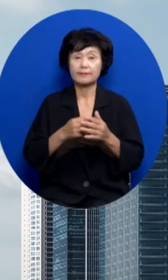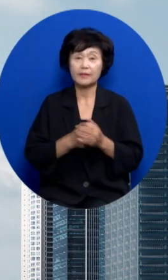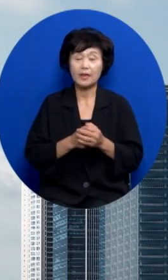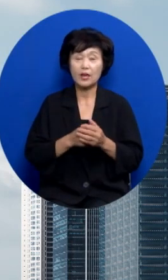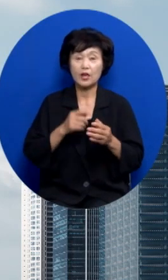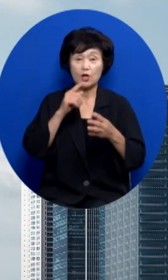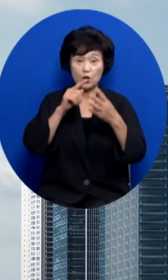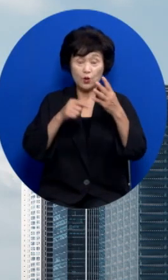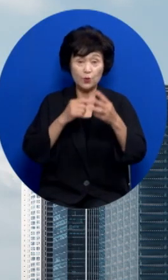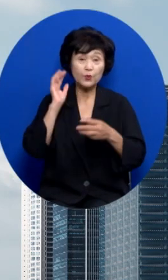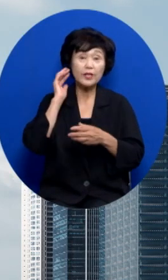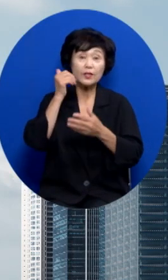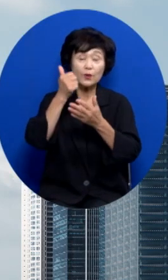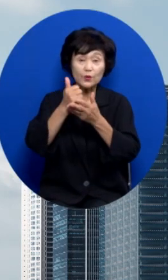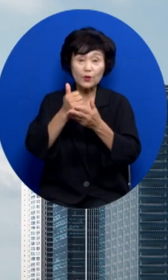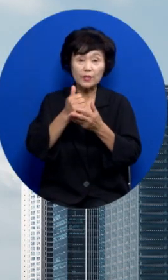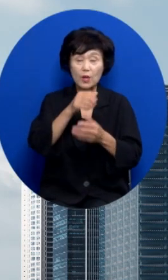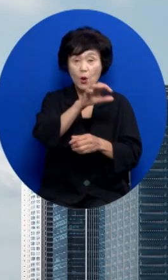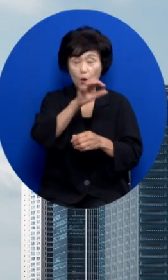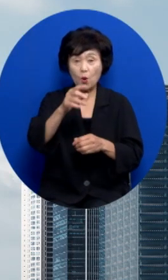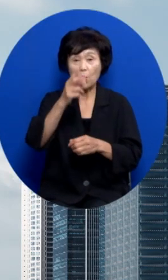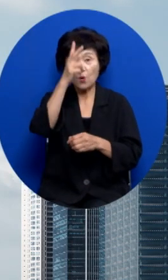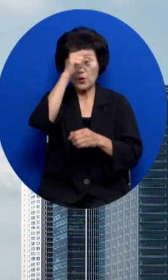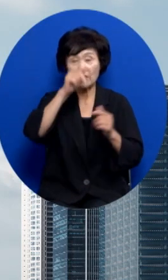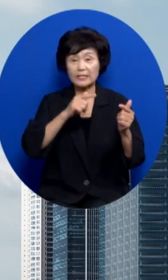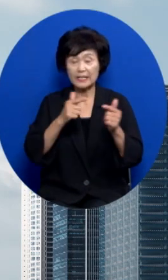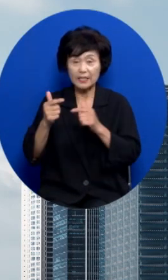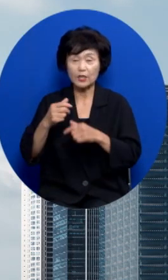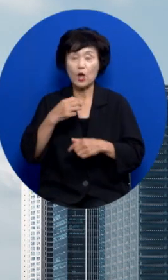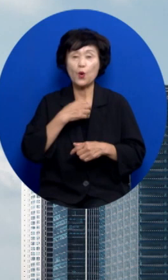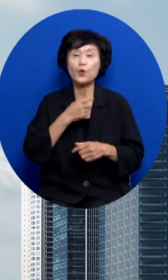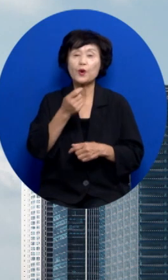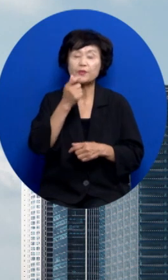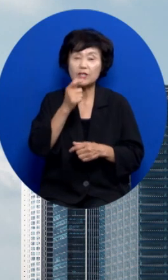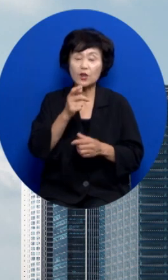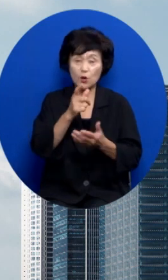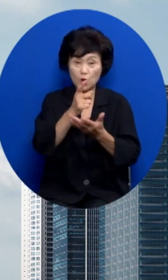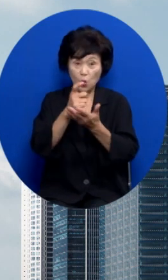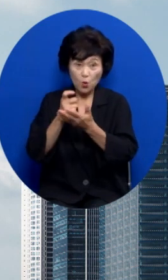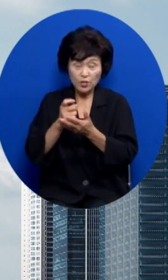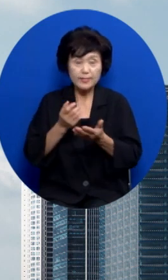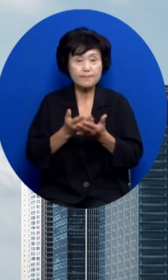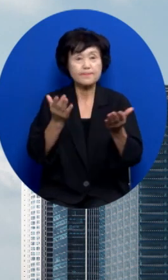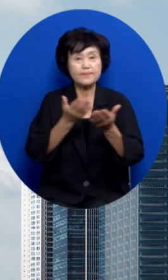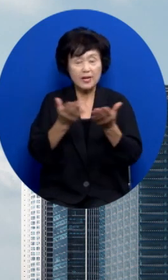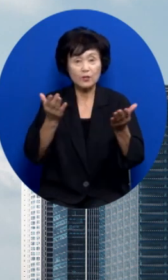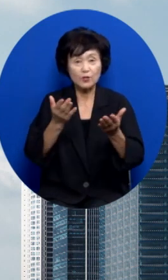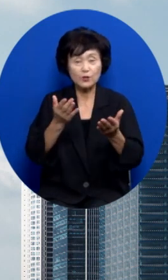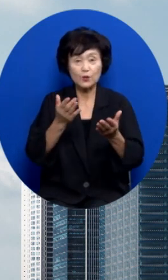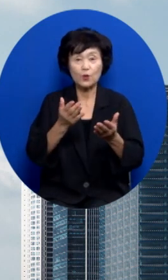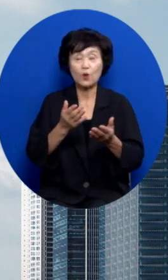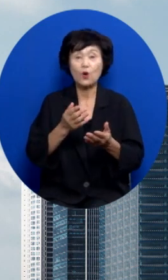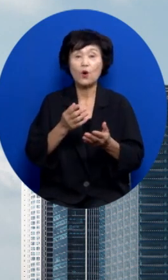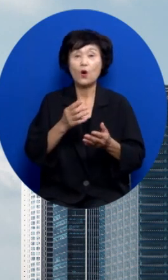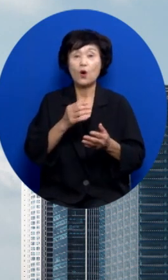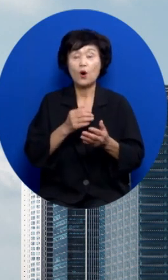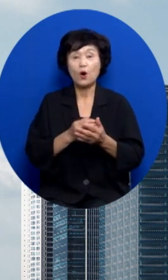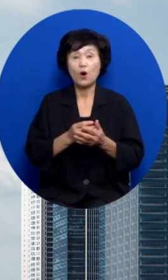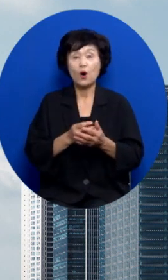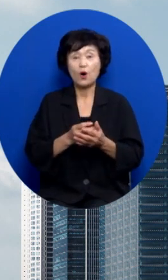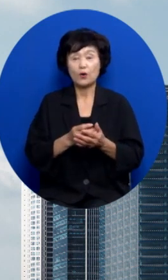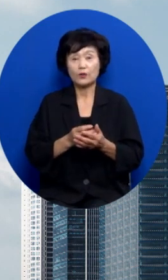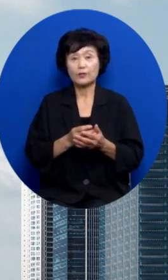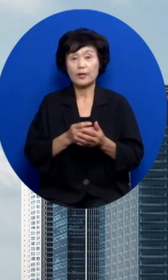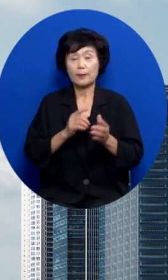윤석열 대통령이 모든 현장 경찰에게 저위험 권총을 보급하고 101개 기동대에 흉기 대응 장비를 신규